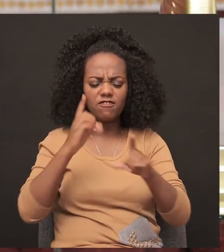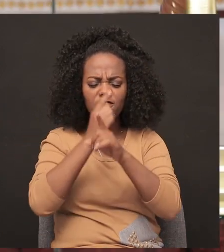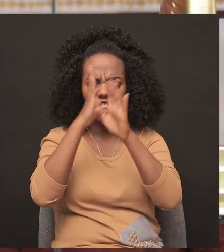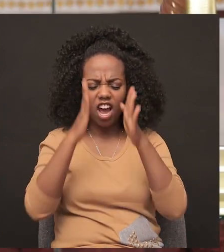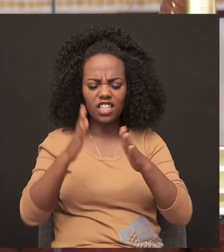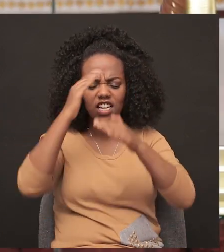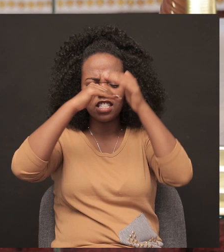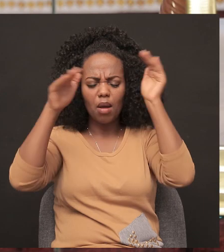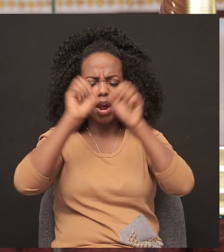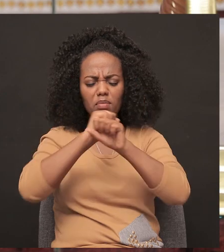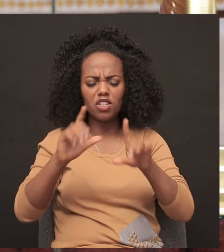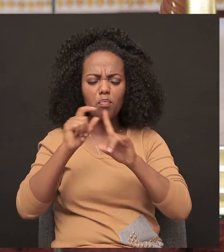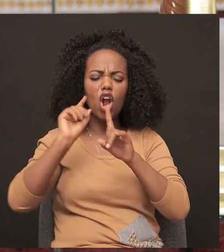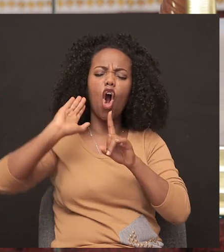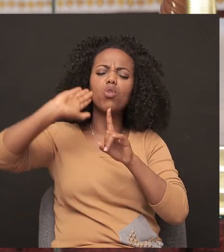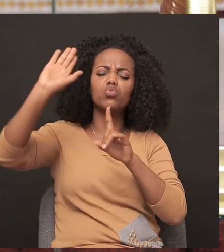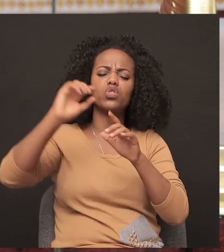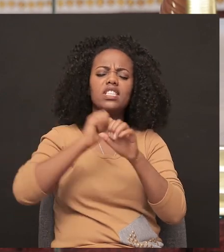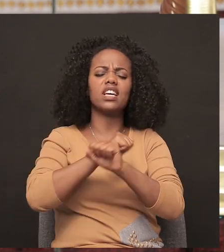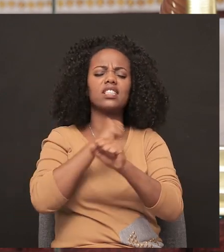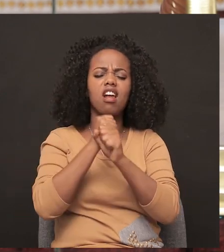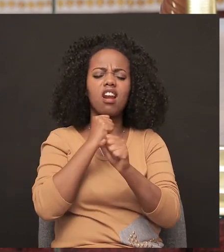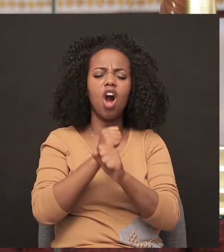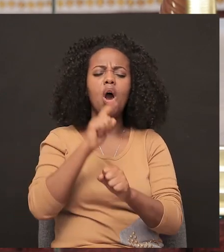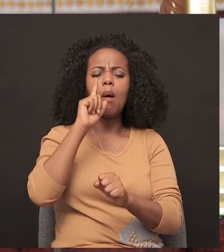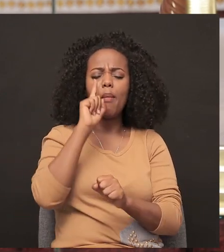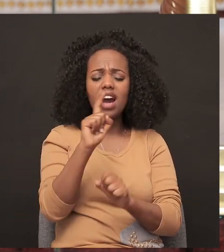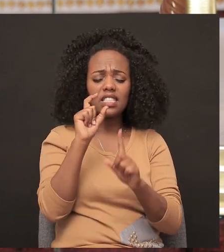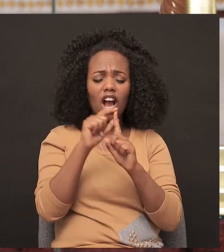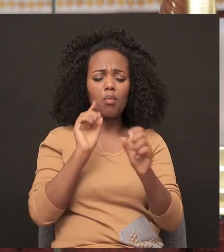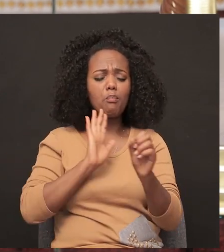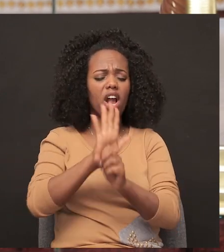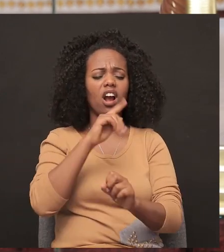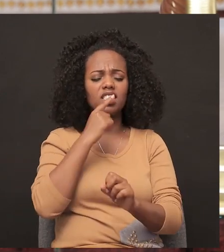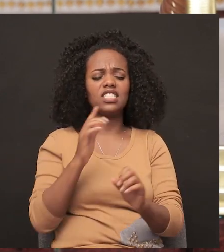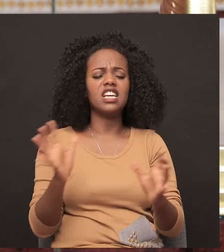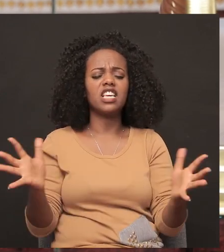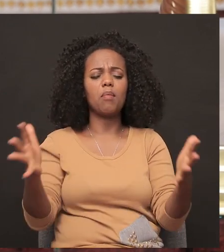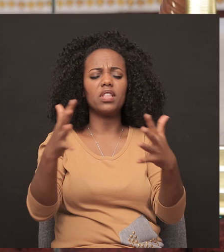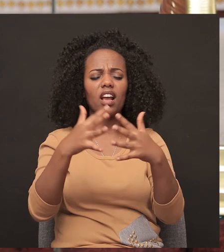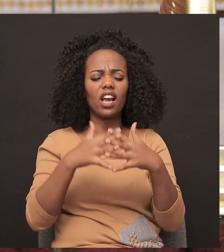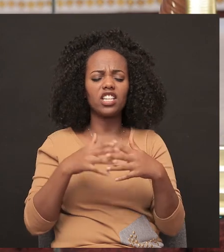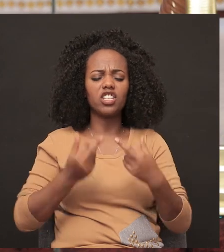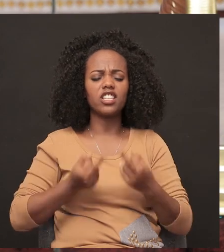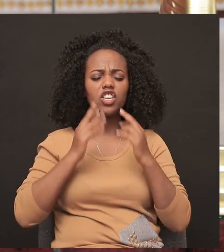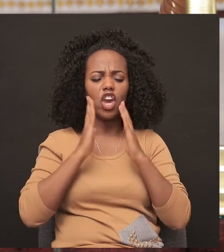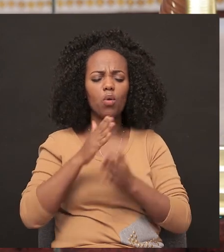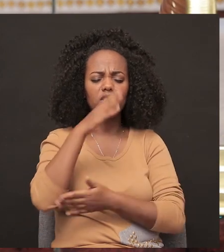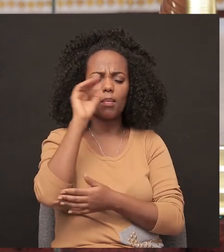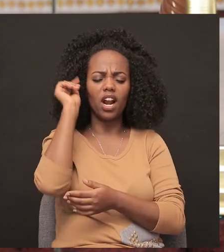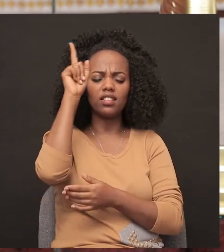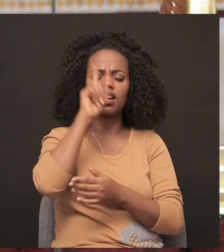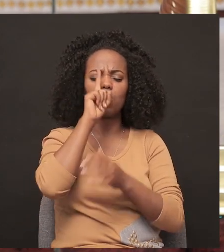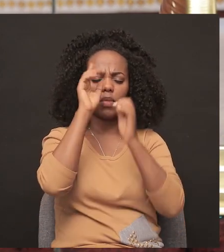ምድርን በቃሉ የዘረጋ ደግሞ በአንድ ቃል በቃ ሲል የሚጠቀልል ሕያው እግዚአብሔር አንተን ነው